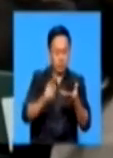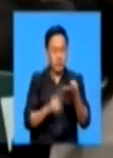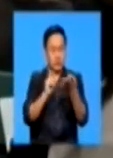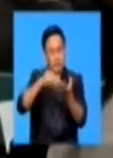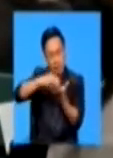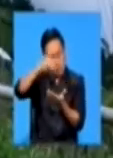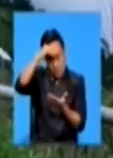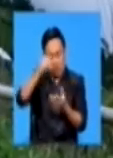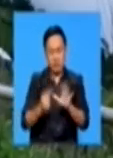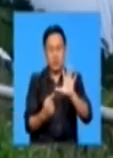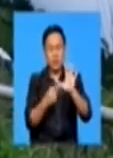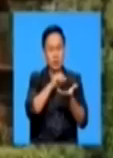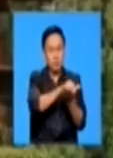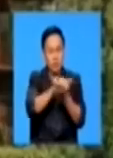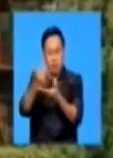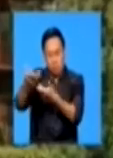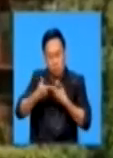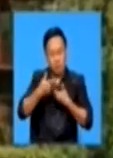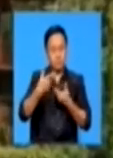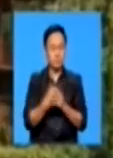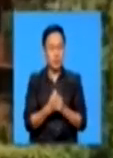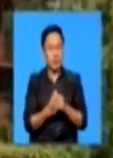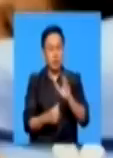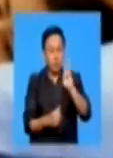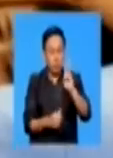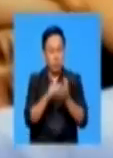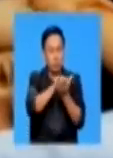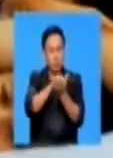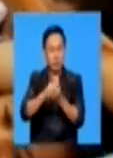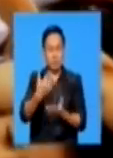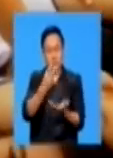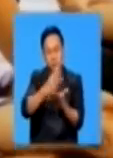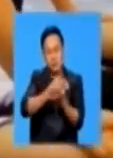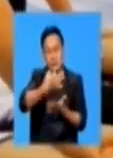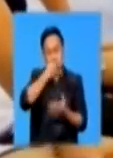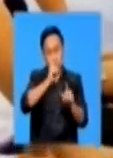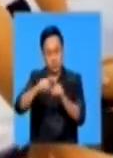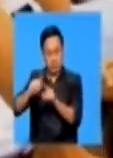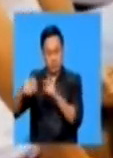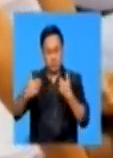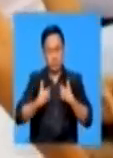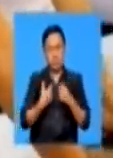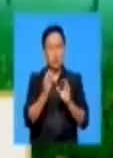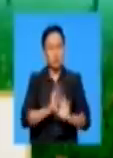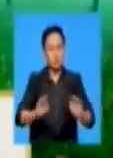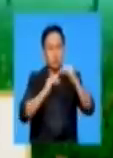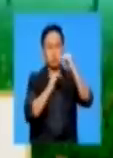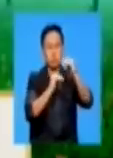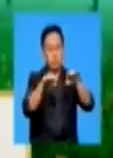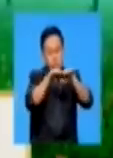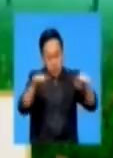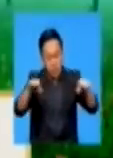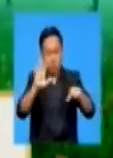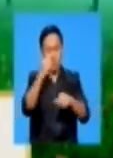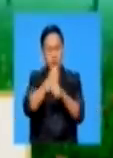าธุรกิจบริการเกี่ยวกับการต้อนรับและธุรกิจบริการวิชาชีพนะครับก็ขอให้มีการกำหนดมาตรฐานที่ดีเพียงพอนะครับ